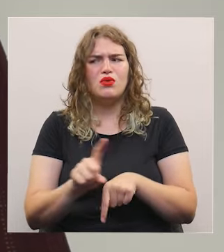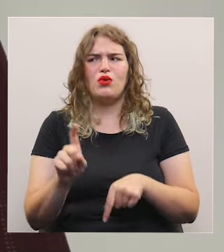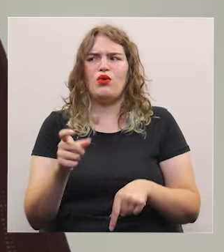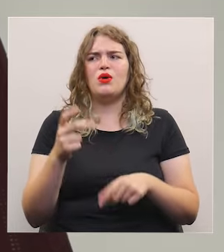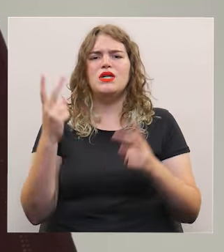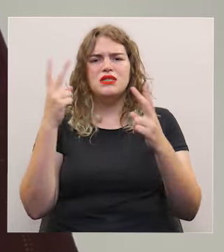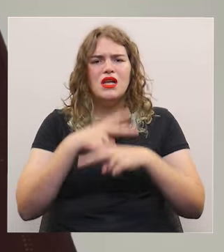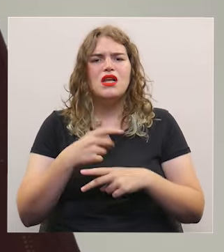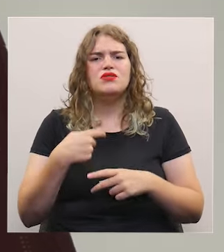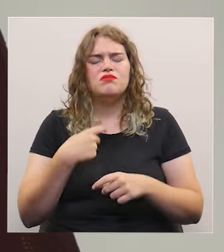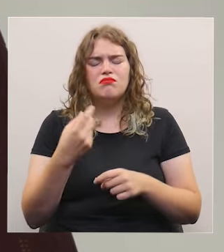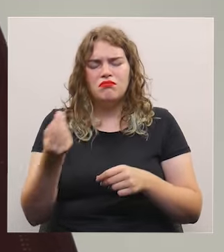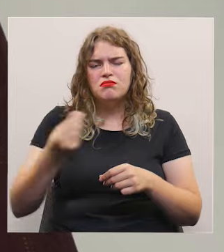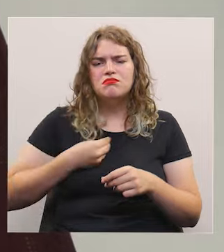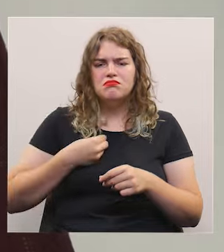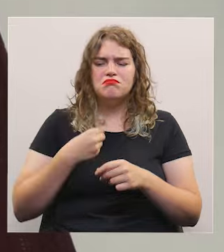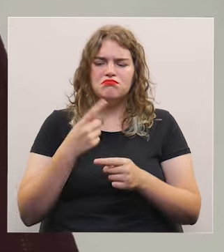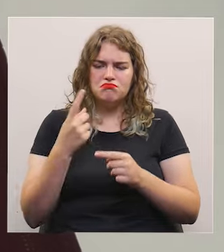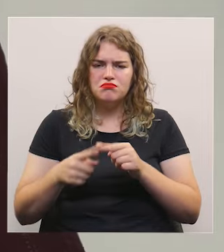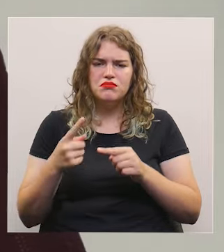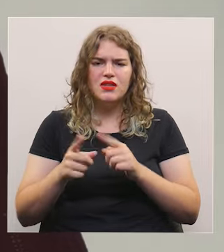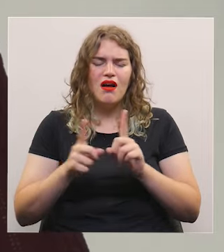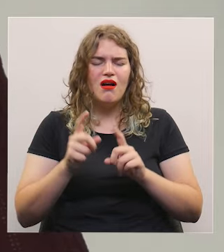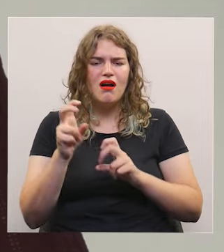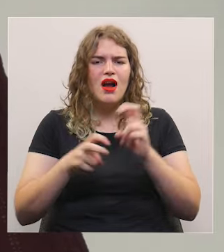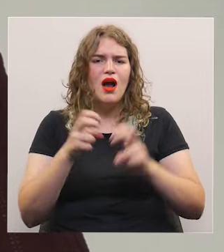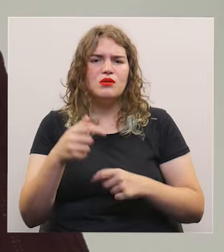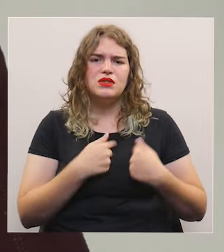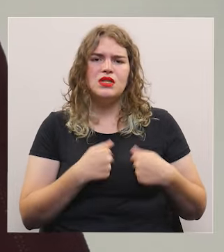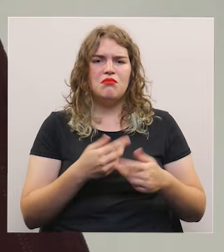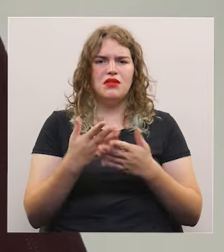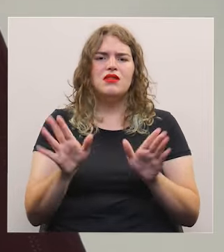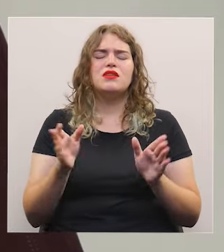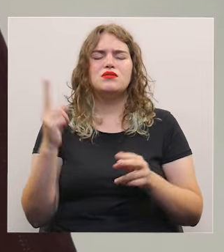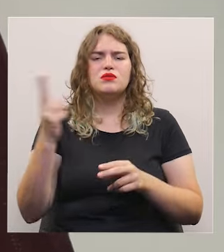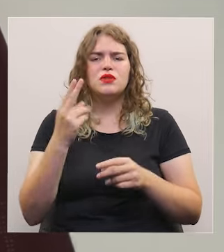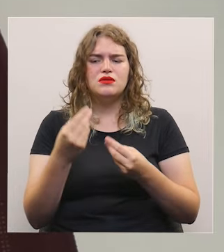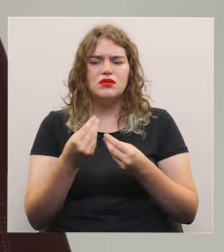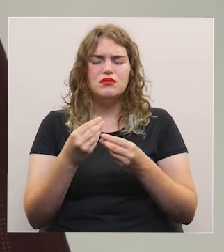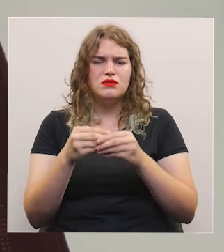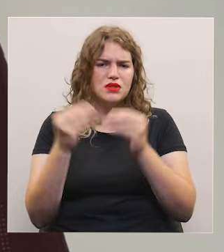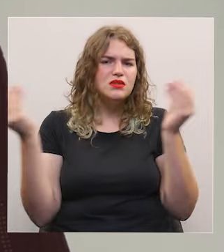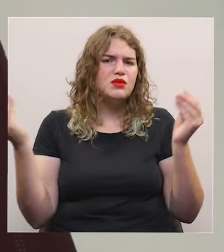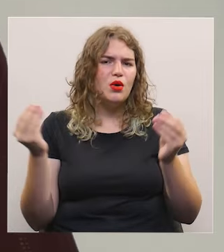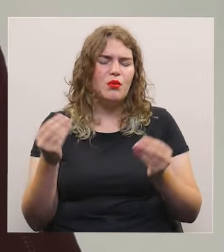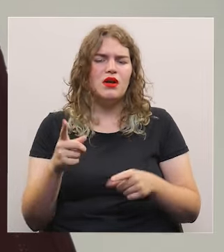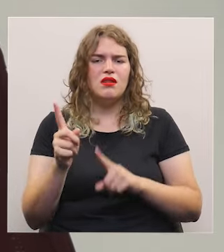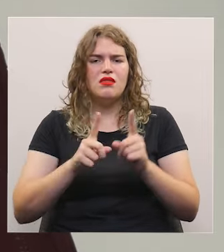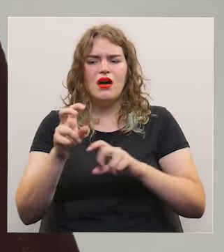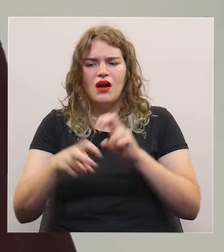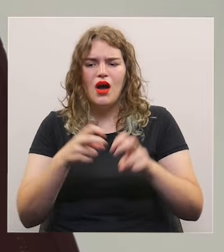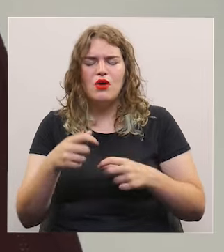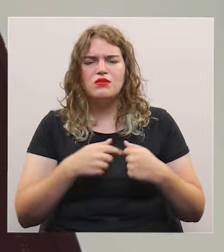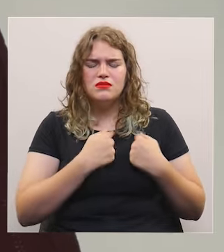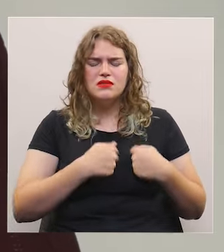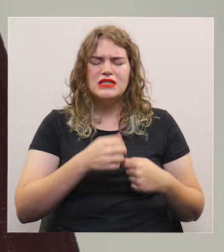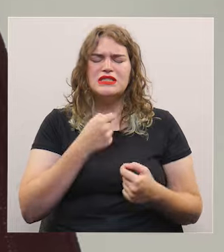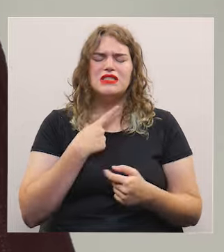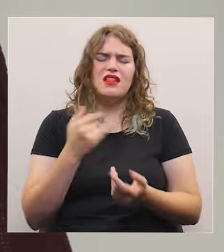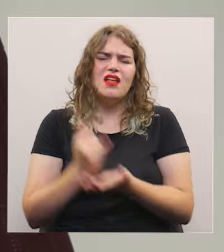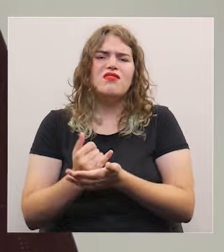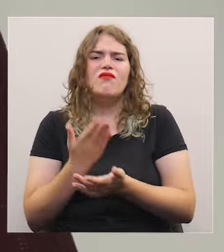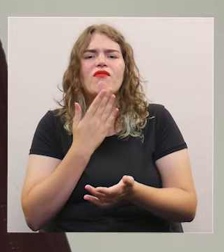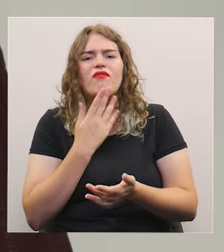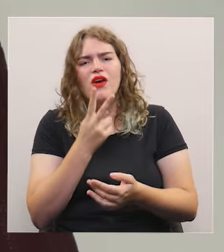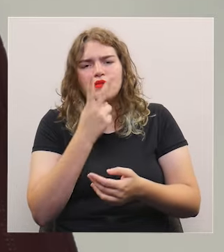Are grijă inclusiv de acest aspect, da. Deci chiar are grijă de orice, dacă îl cauți cu o inimă deschisă, Dumnezeu ți se dezvăluie. Dacă o cauți cu o inimă așa însetată